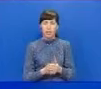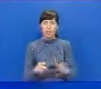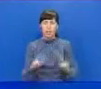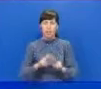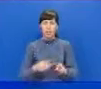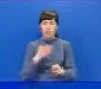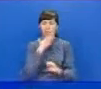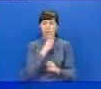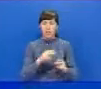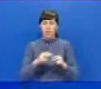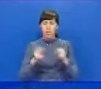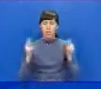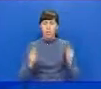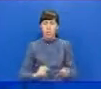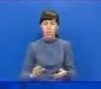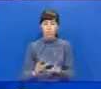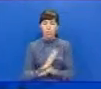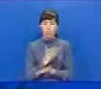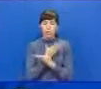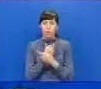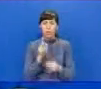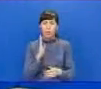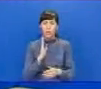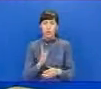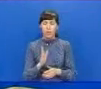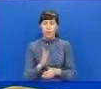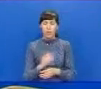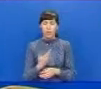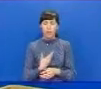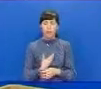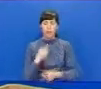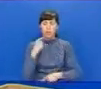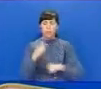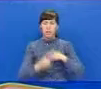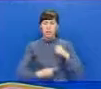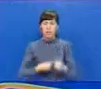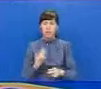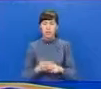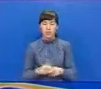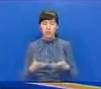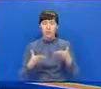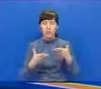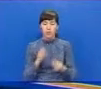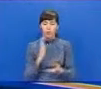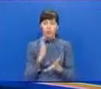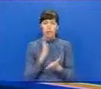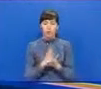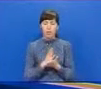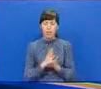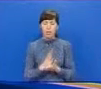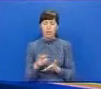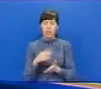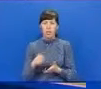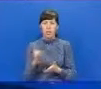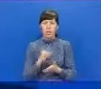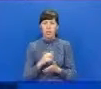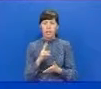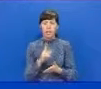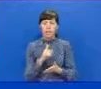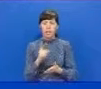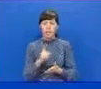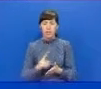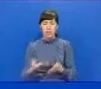журнал басылым негізі жоқтың қасы екен. Мына біз енді соны қолға алып отырмыз. Қазығұрт газет деген